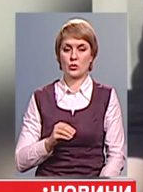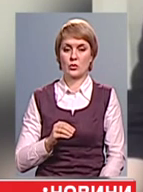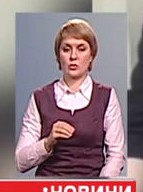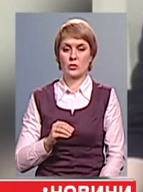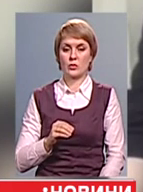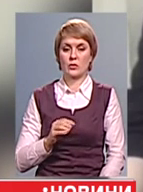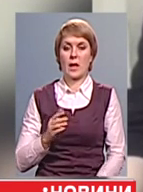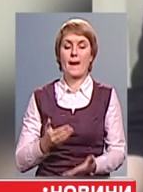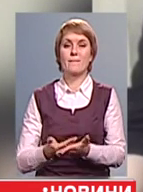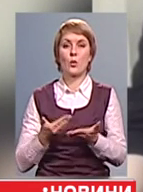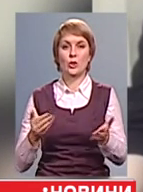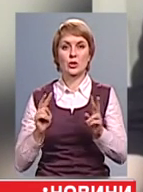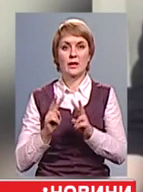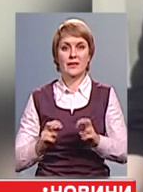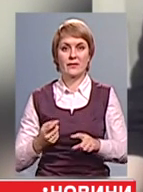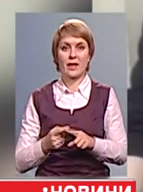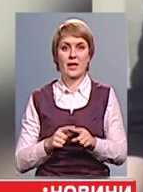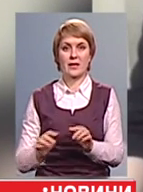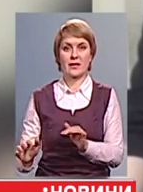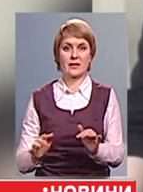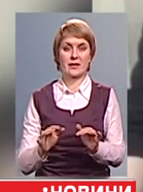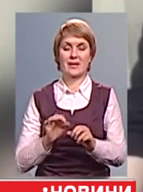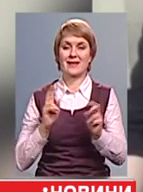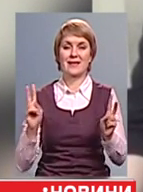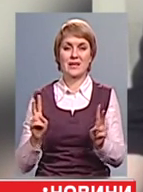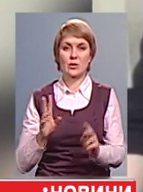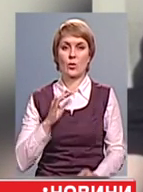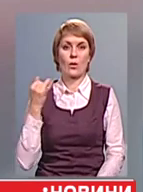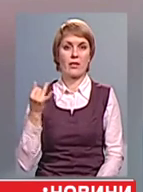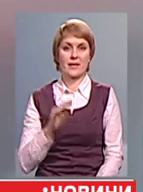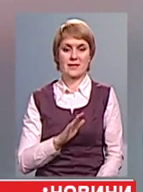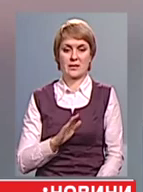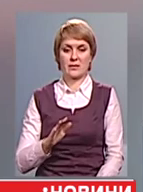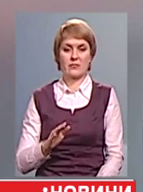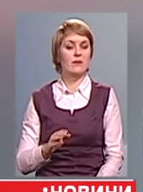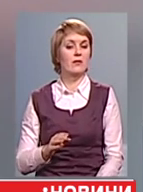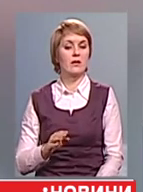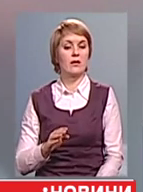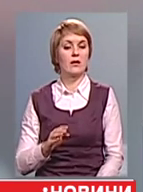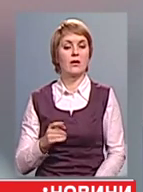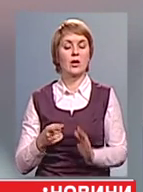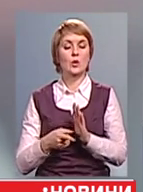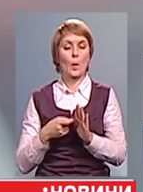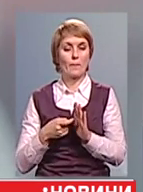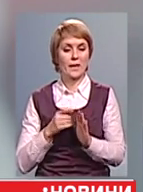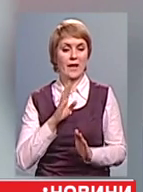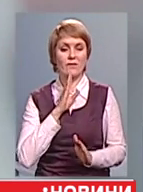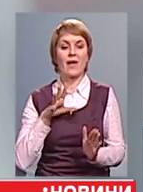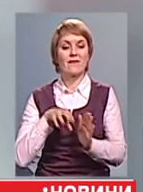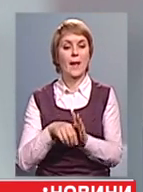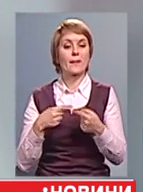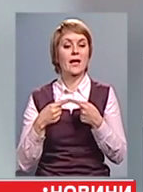в публичности расследования этого дела никто не заинтересован. Вона допитувалась вже в рамках